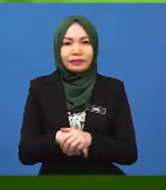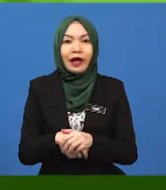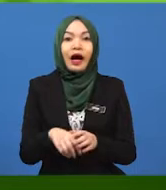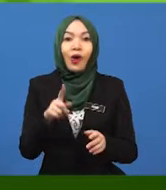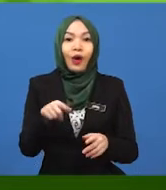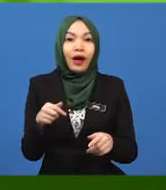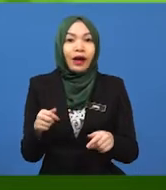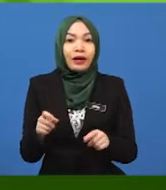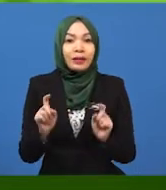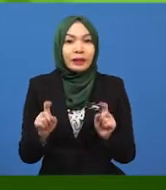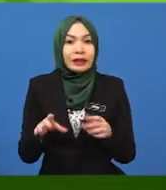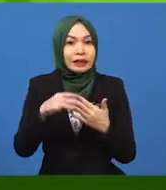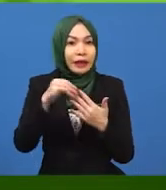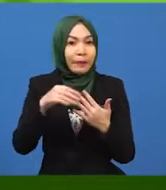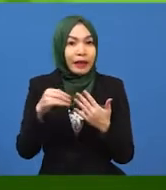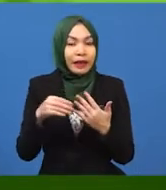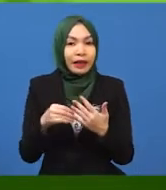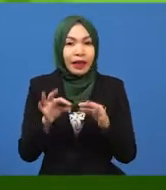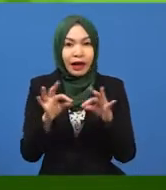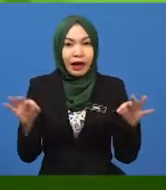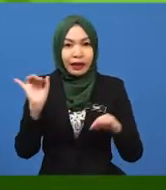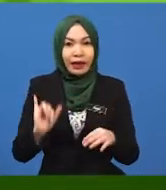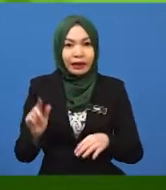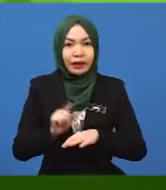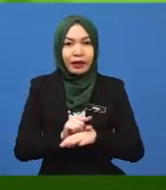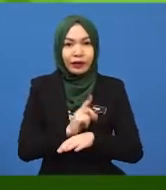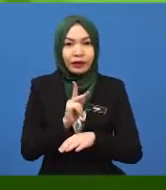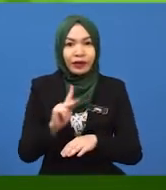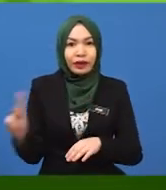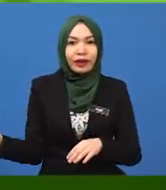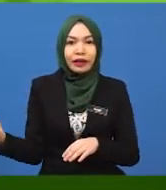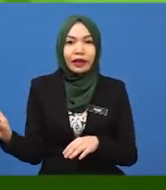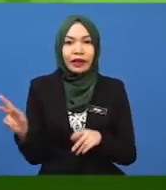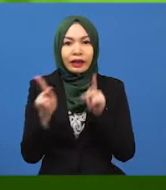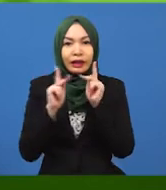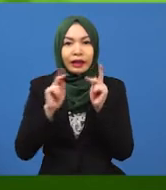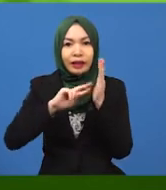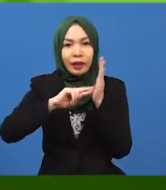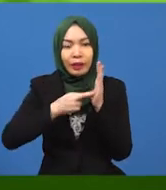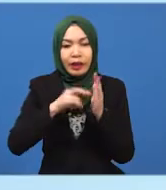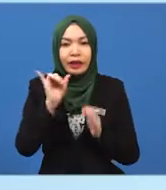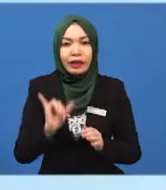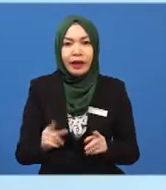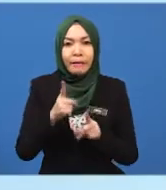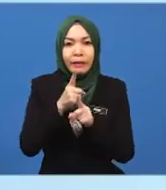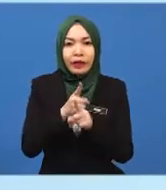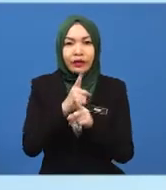murid-murid dikehendaki memilih ayat yang menggunakan kata pemberi yang betul.